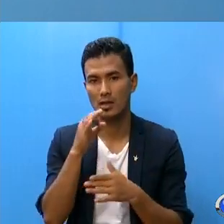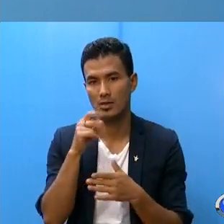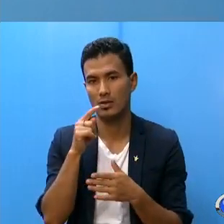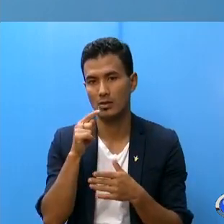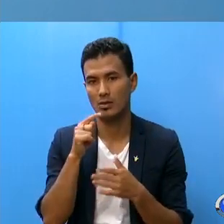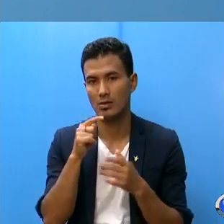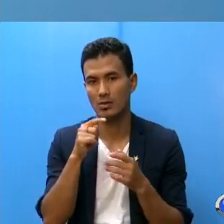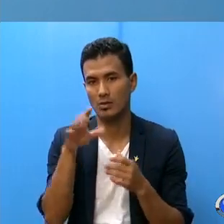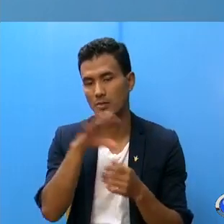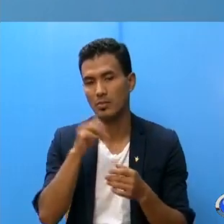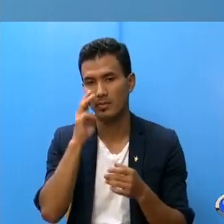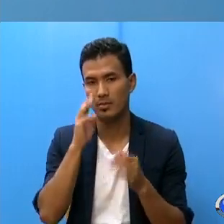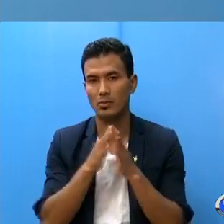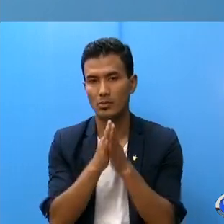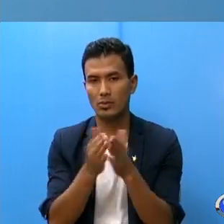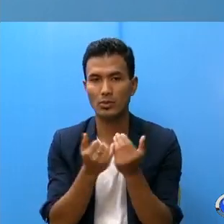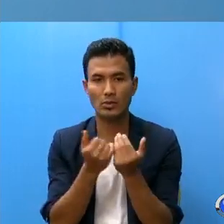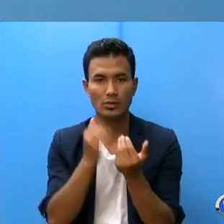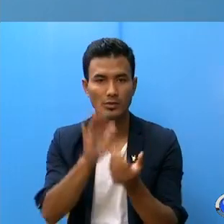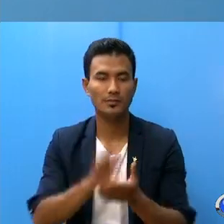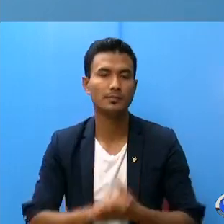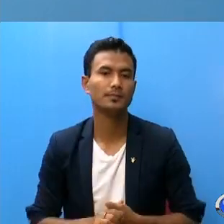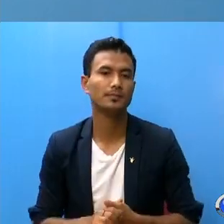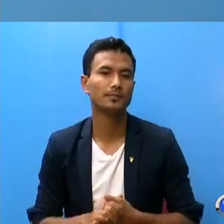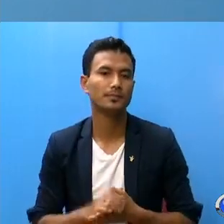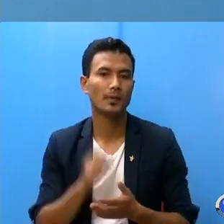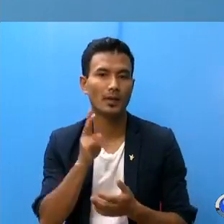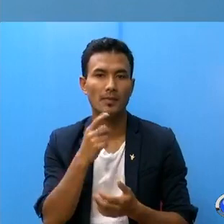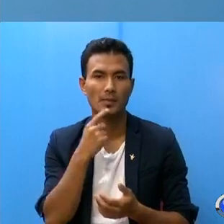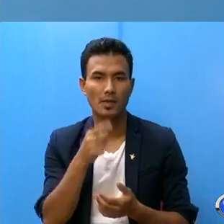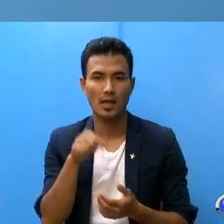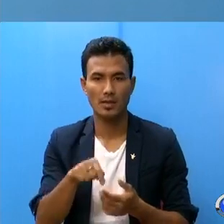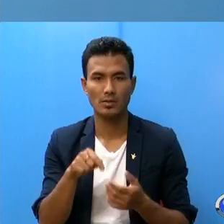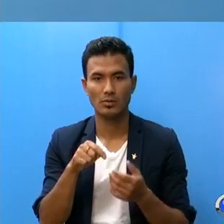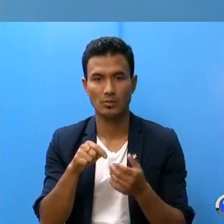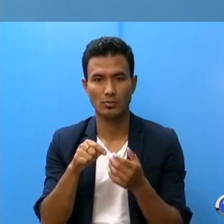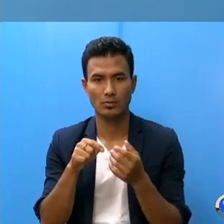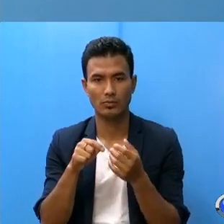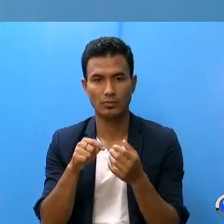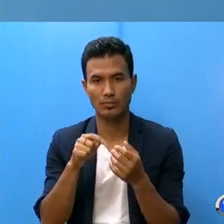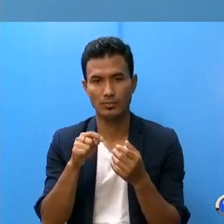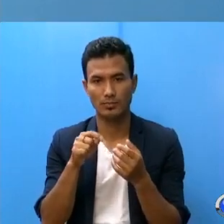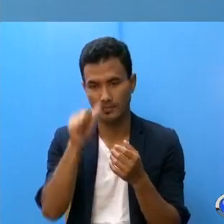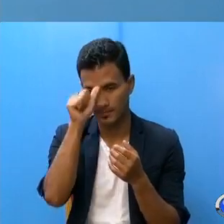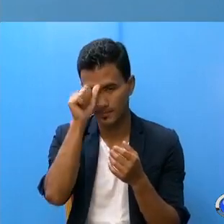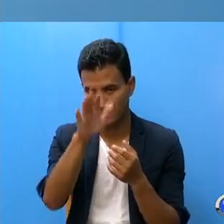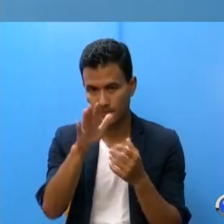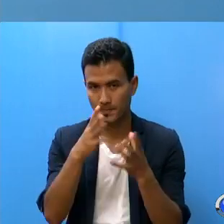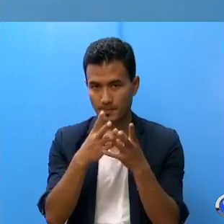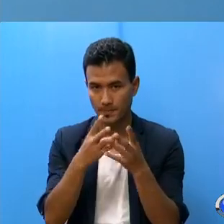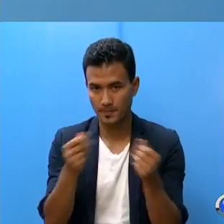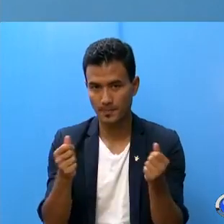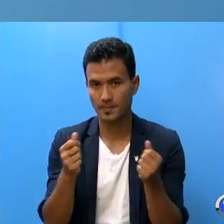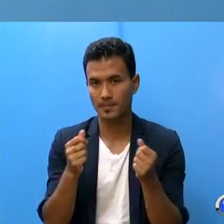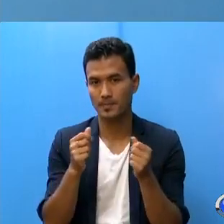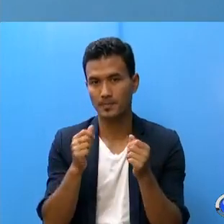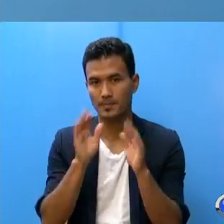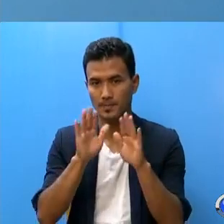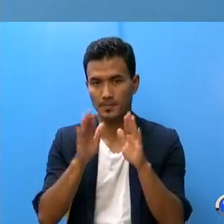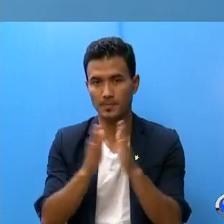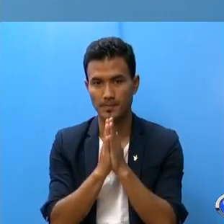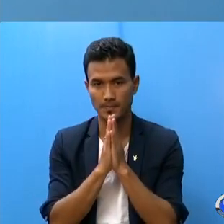मंत्राले सबई मैं बिनम्रा अनुलोद गर्धाचा एती बंदे आजको यो प्रेस ब्रिफिंग एईने रांते गर्धाचु